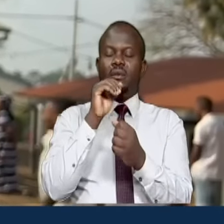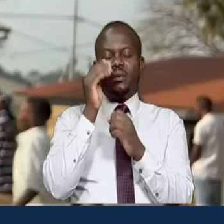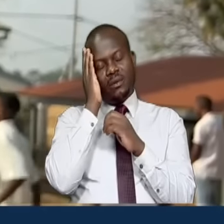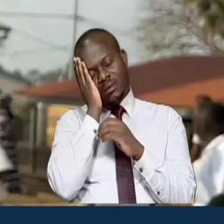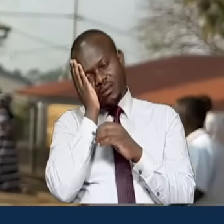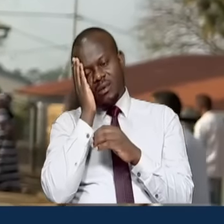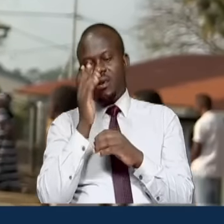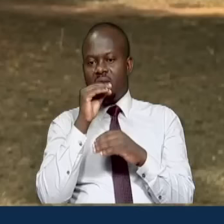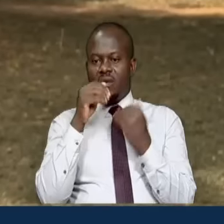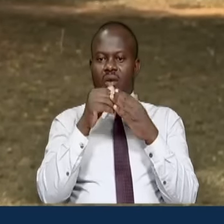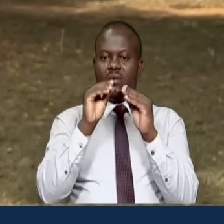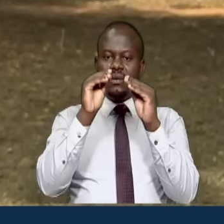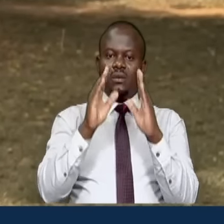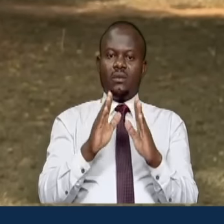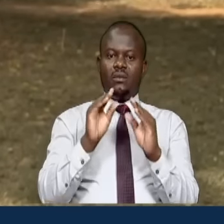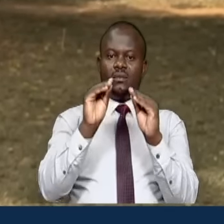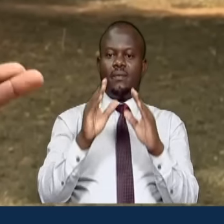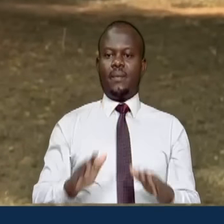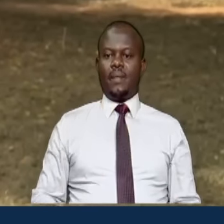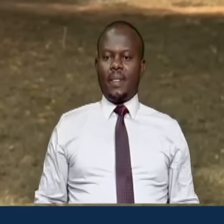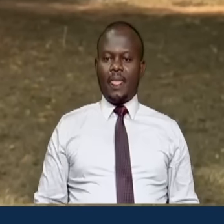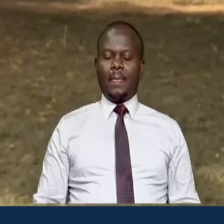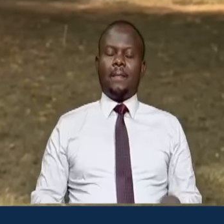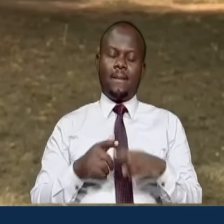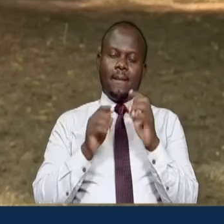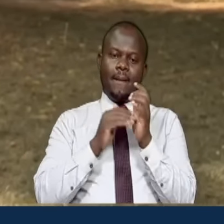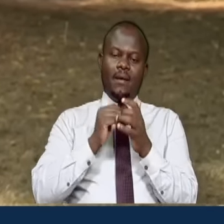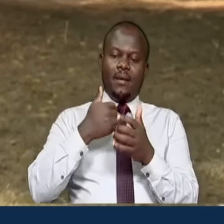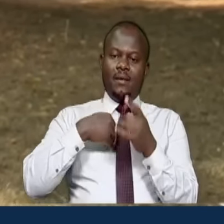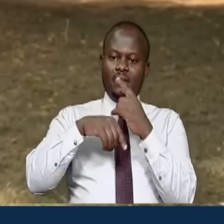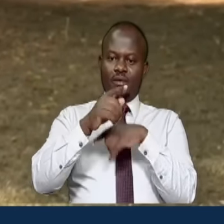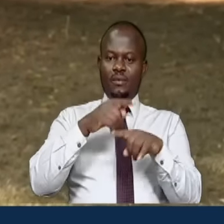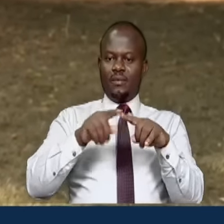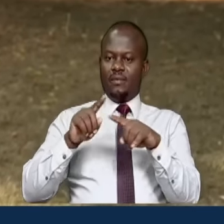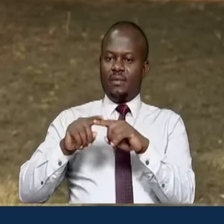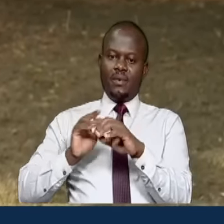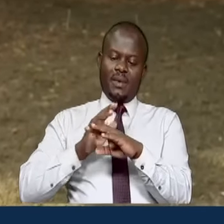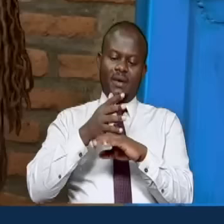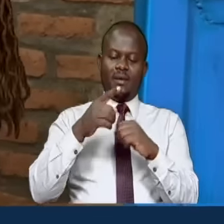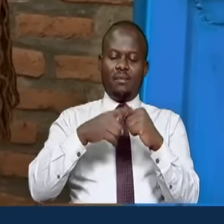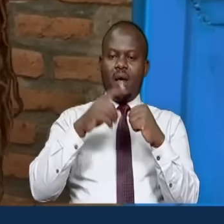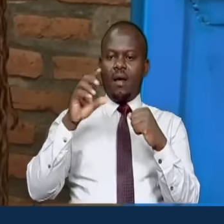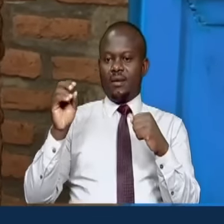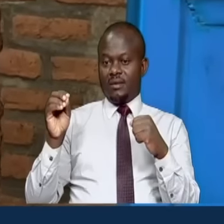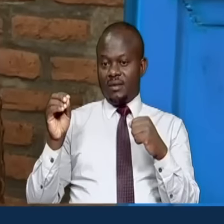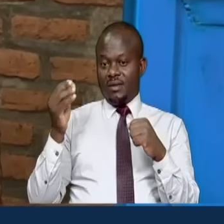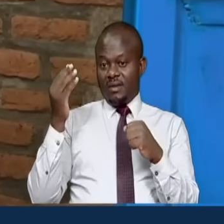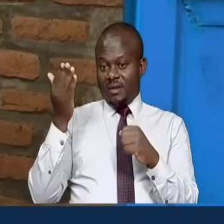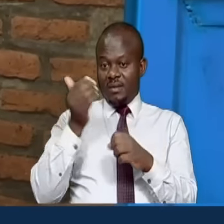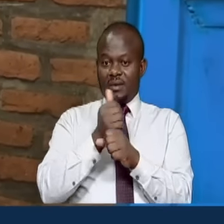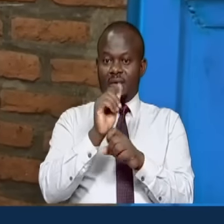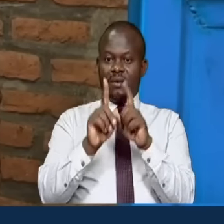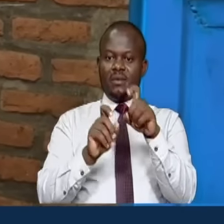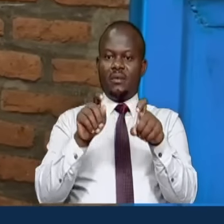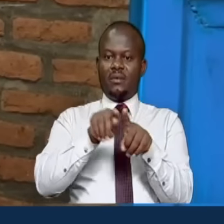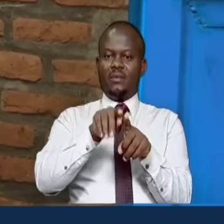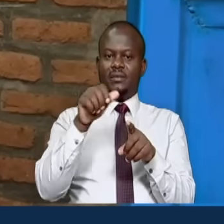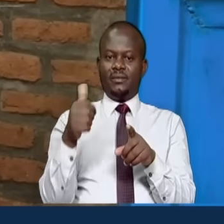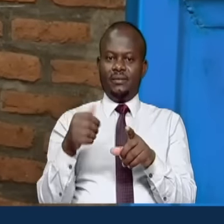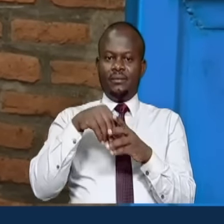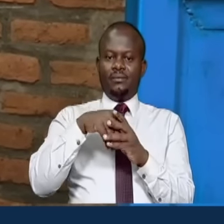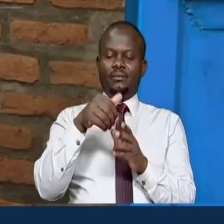ngo warigishwe n'umwarimu. Hirya no hino mu gihugu kandi abanyeshuri bafite ubumuga butandukanye basaga 600 nabo bakoraga ibizamini nk'abandi. Muri